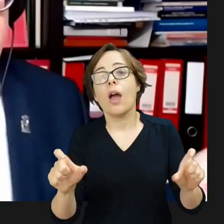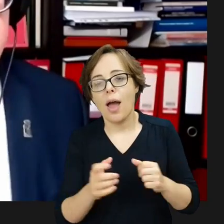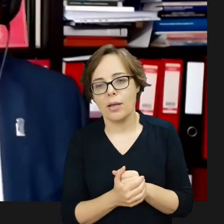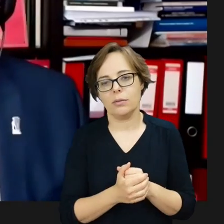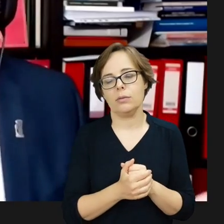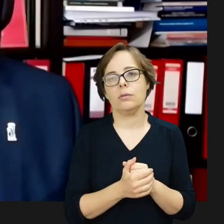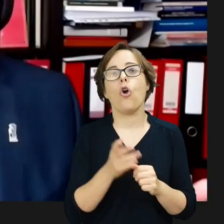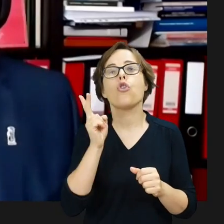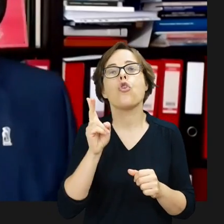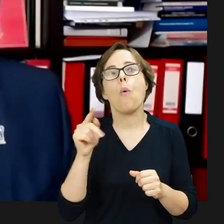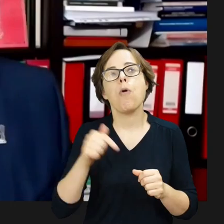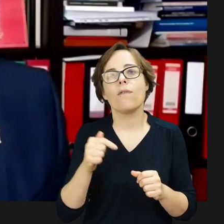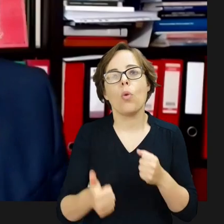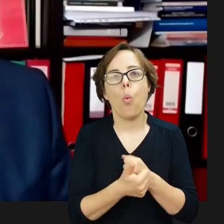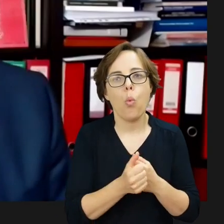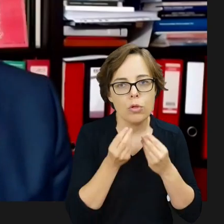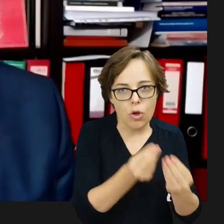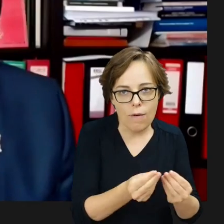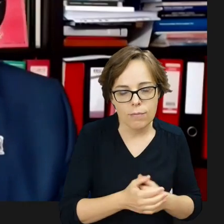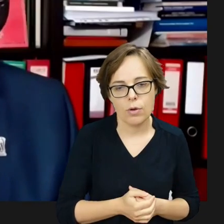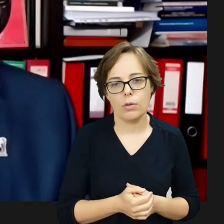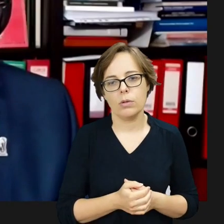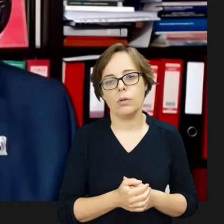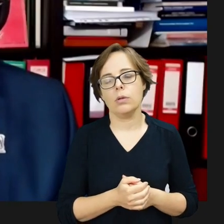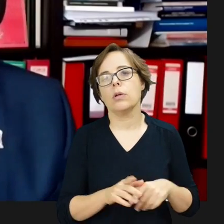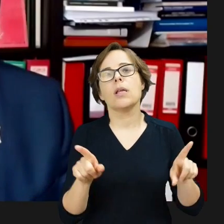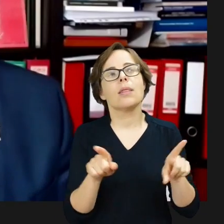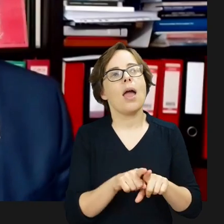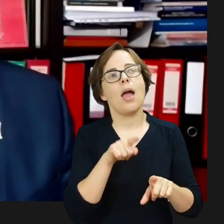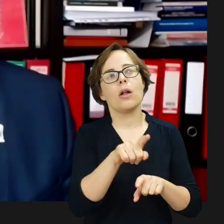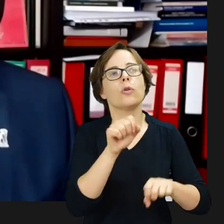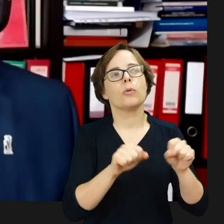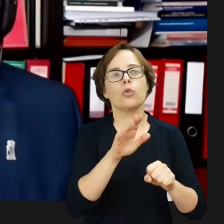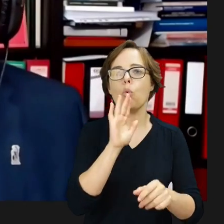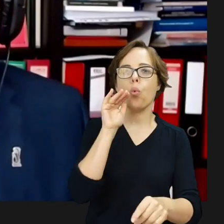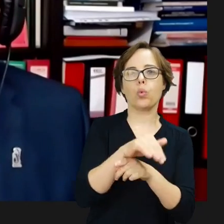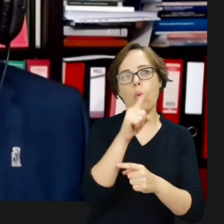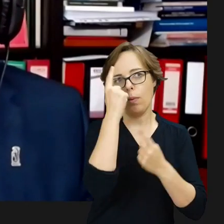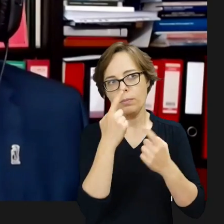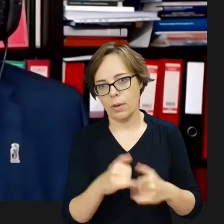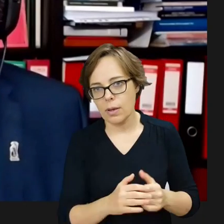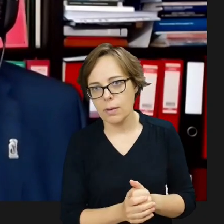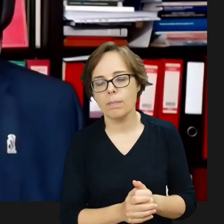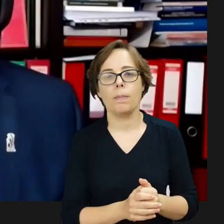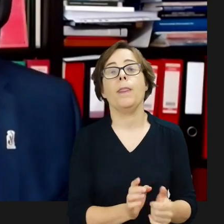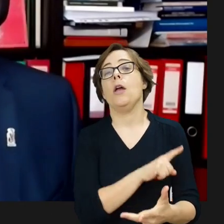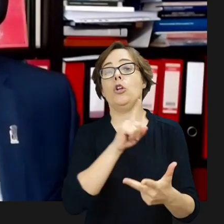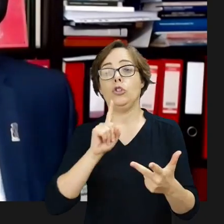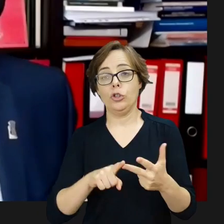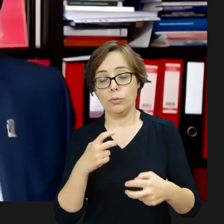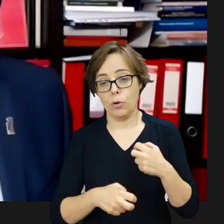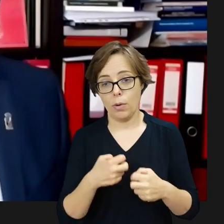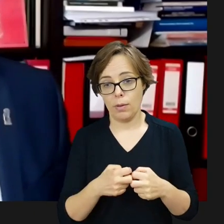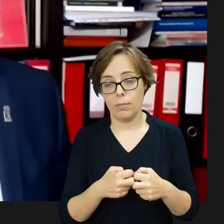używania niedowodowych środków, jak na przykład domniemań w tym postępowaniu. No i wreszcie mamy problem z wyrokiem, który